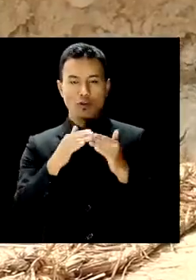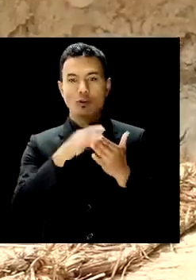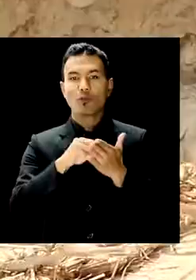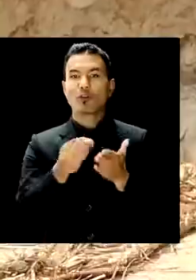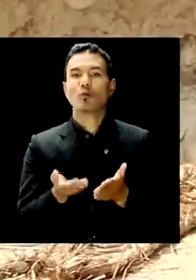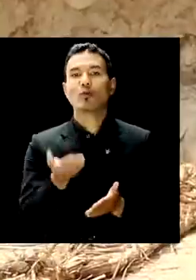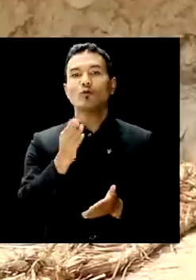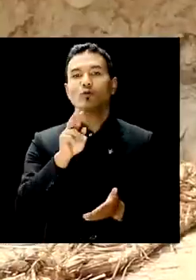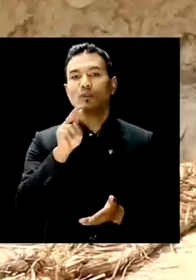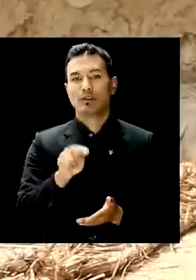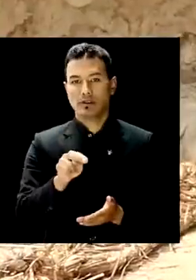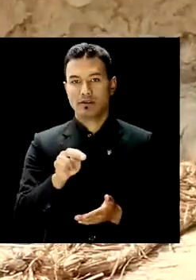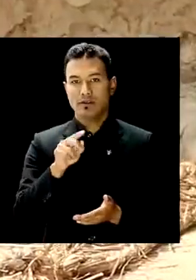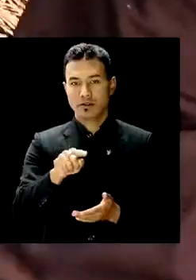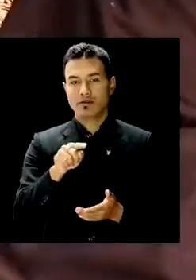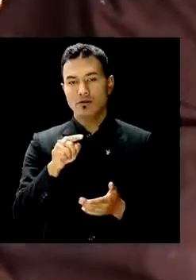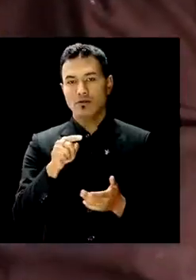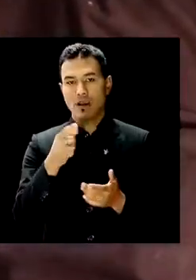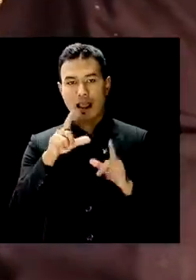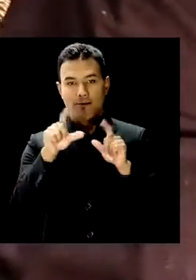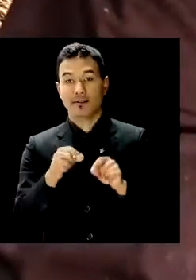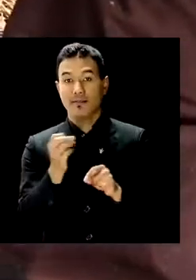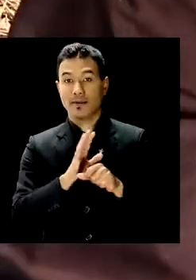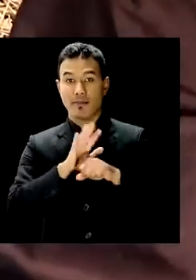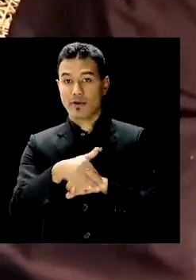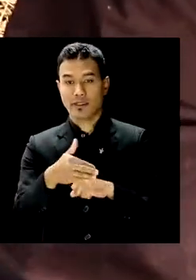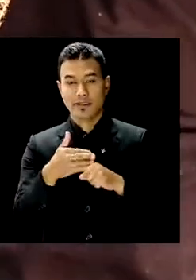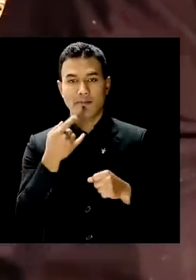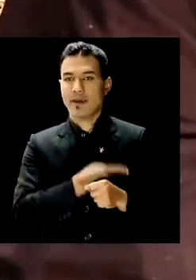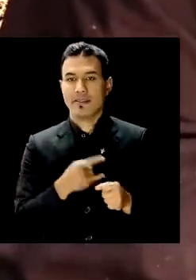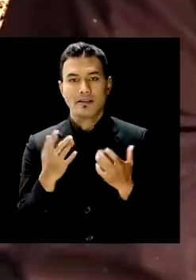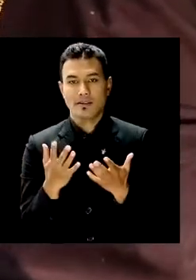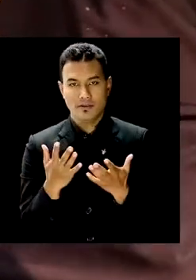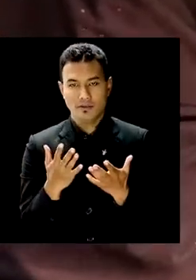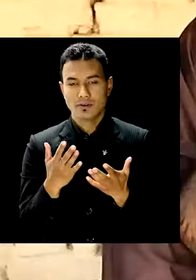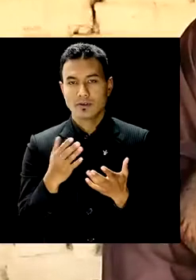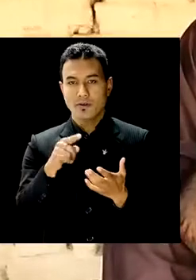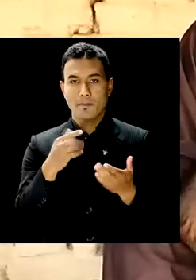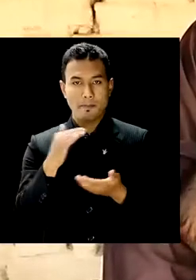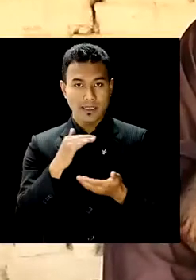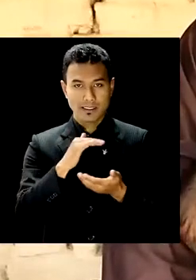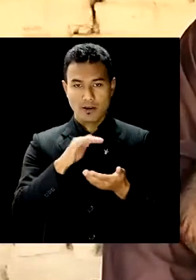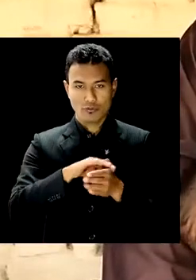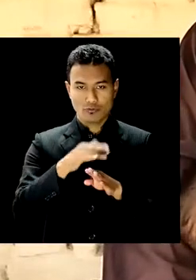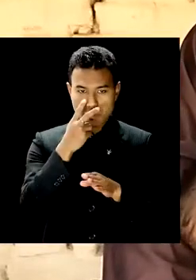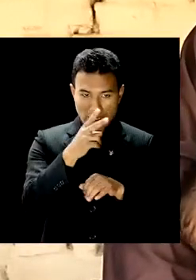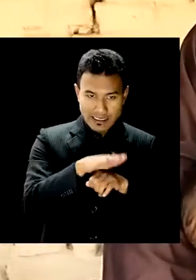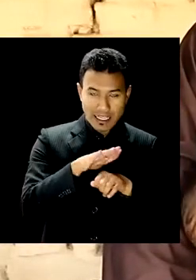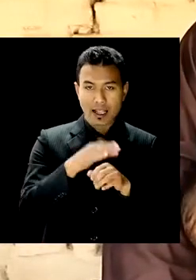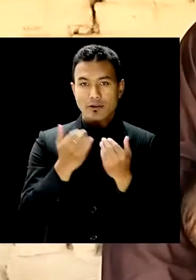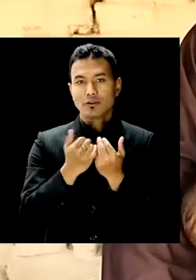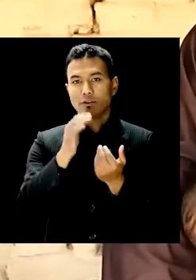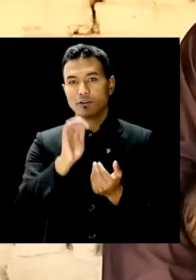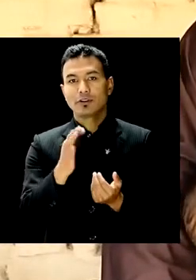आफ्नो परिवार बढाउनु पर्छ। यो आवश्यकताभन्दा बढी लिएर के फाइदा हुन्छ? जब बच्चाहरूको हेरचाह